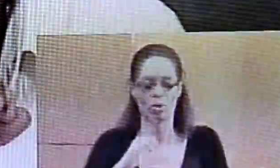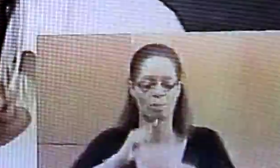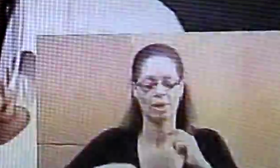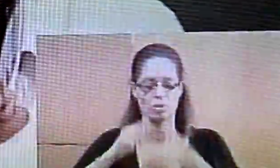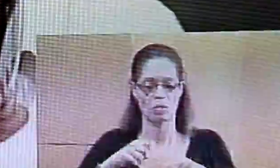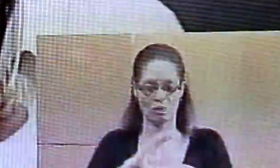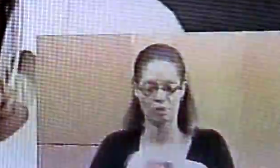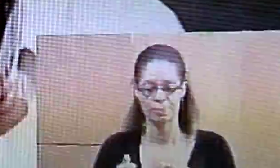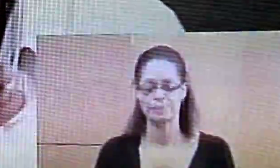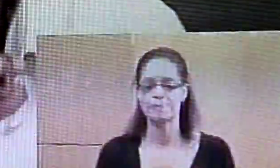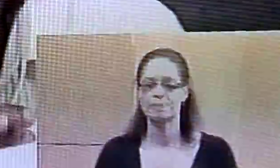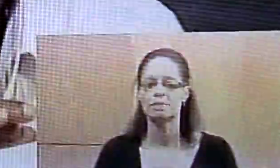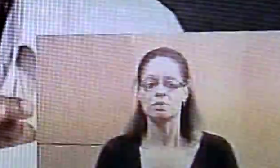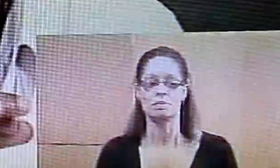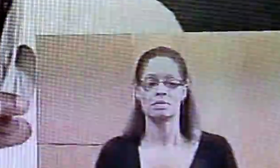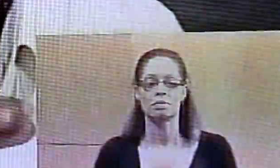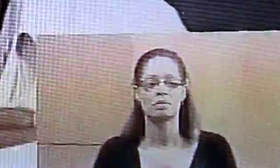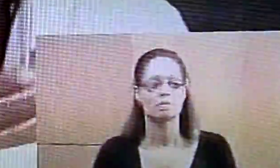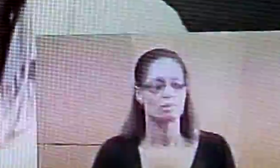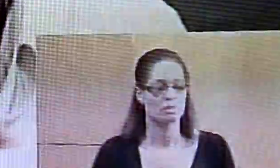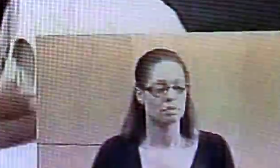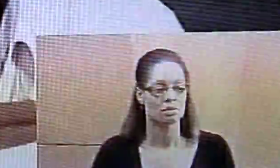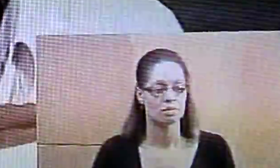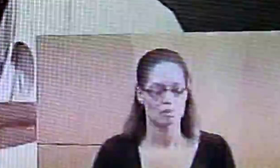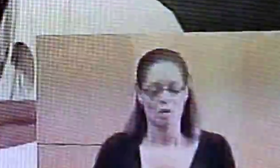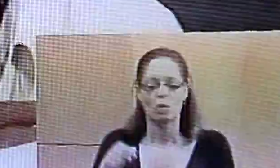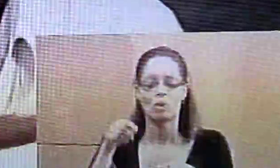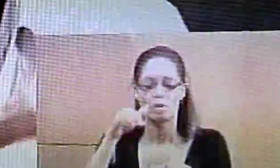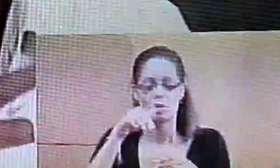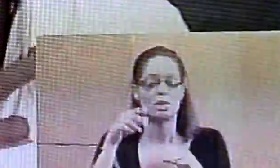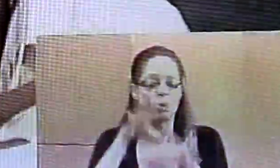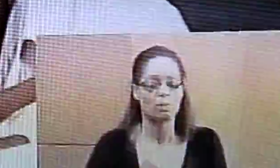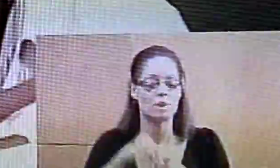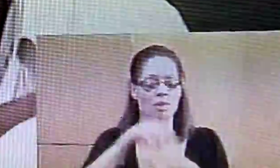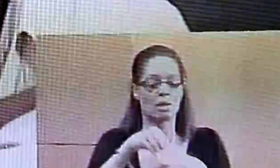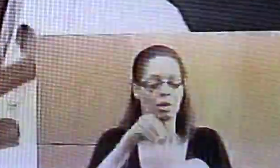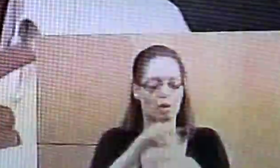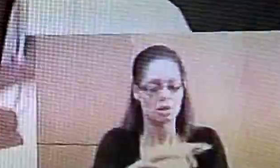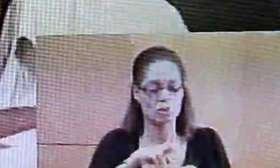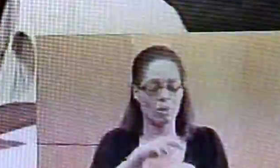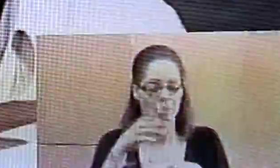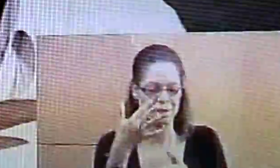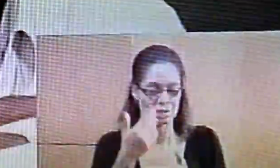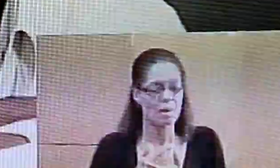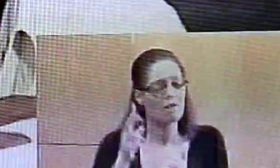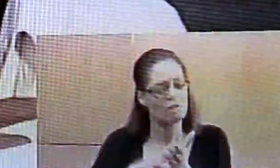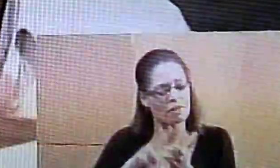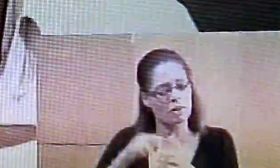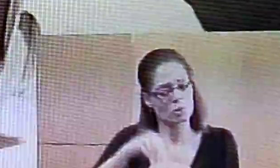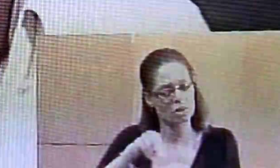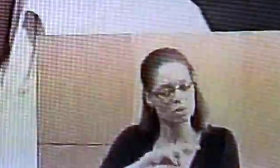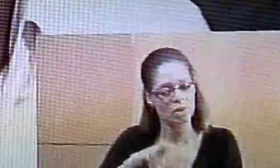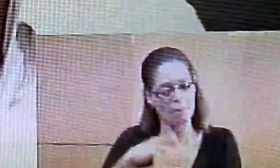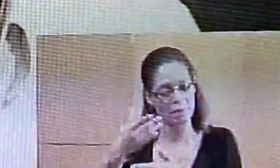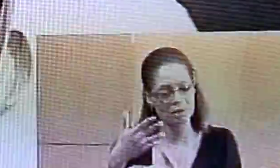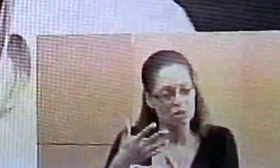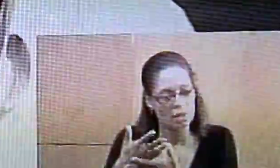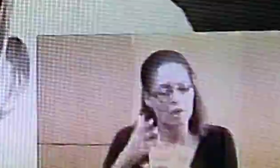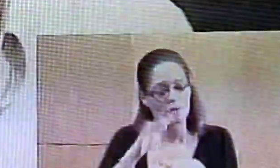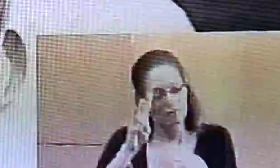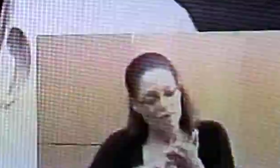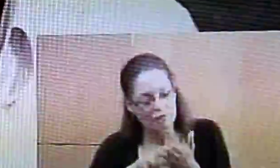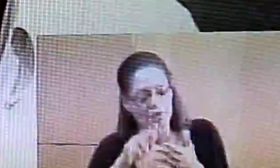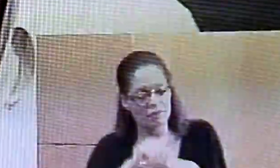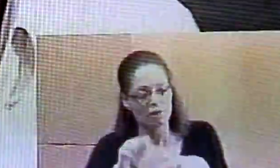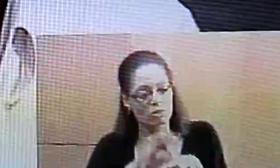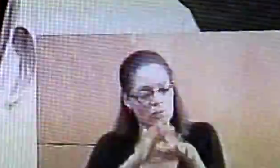faites aux régions, et notamment à la région Martinique. Et la région Martinique, c'est vrai, a accompagné ce